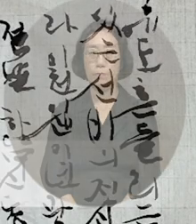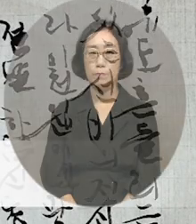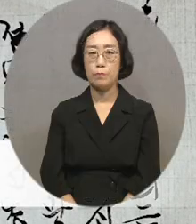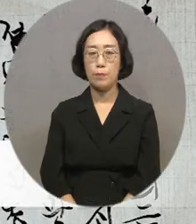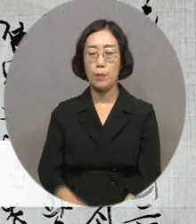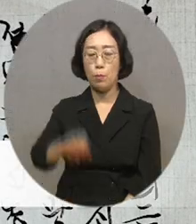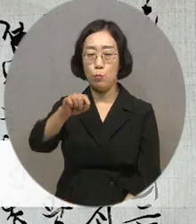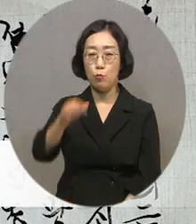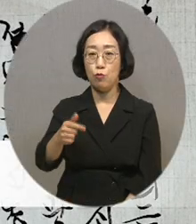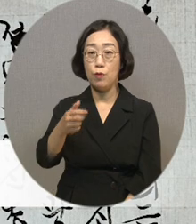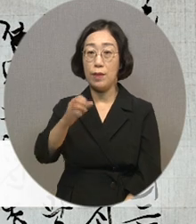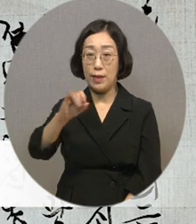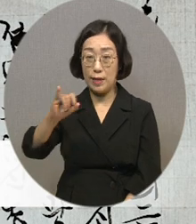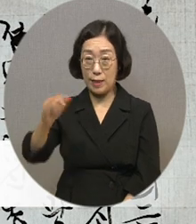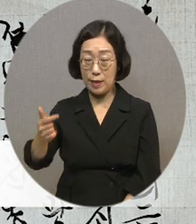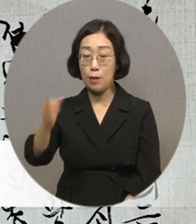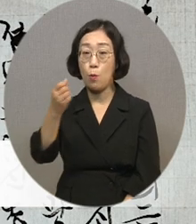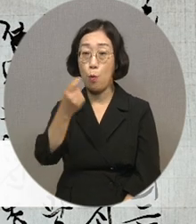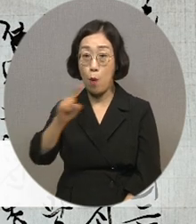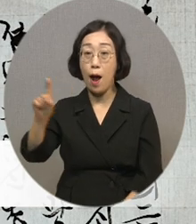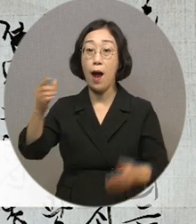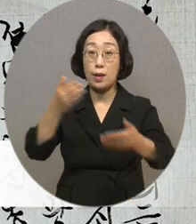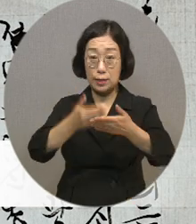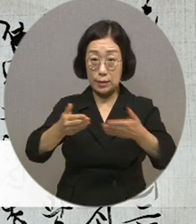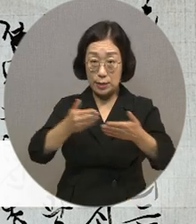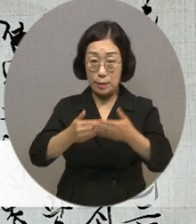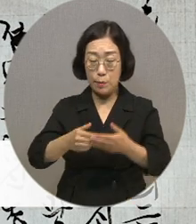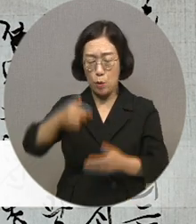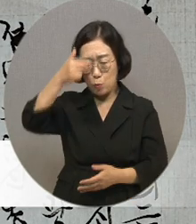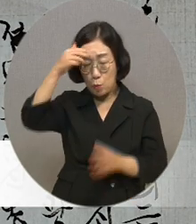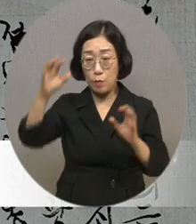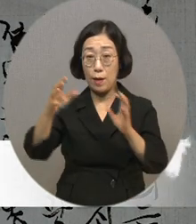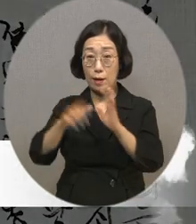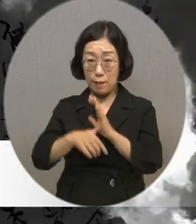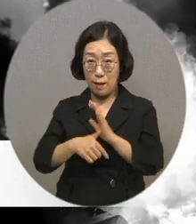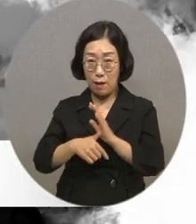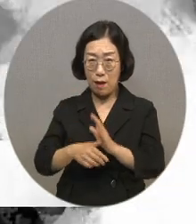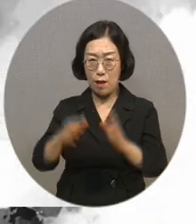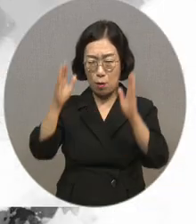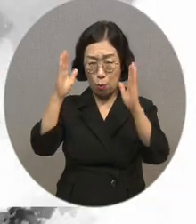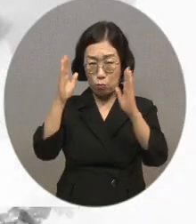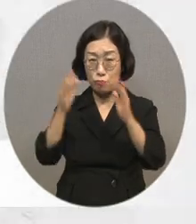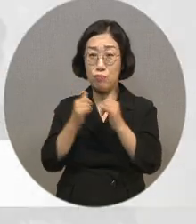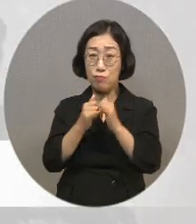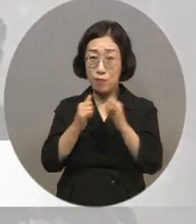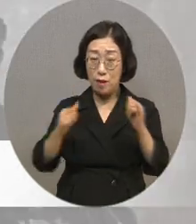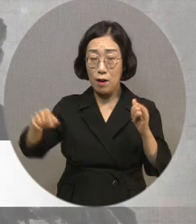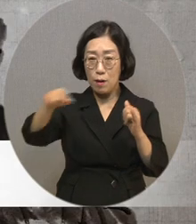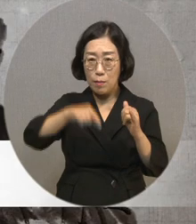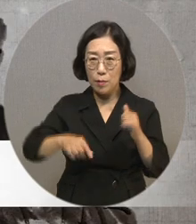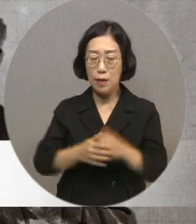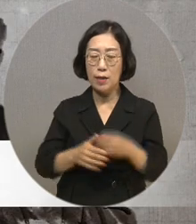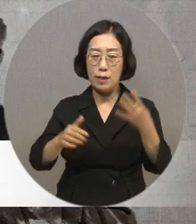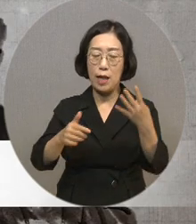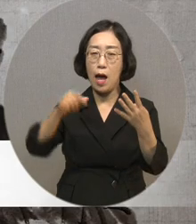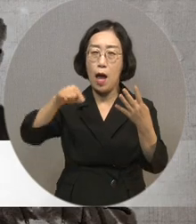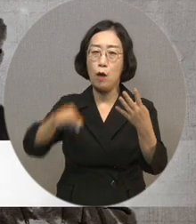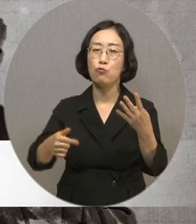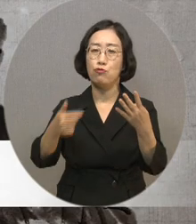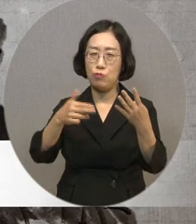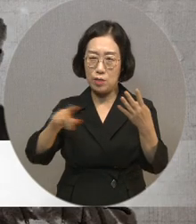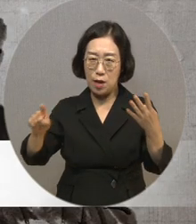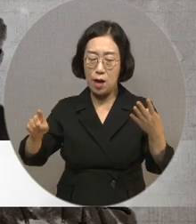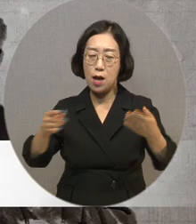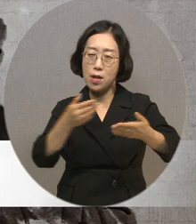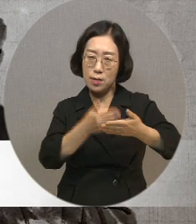문인화는 조선시대 선비들이 정신수양을 하기 위한 한 방편으로 주로 사군자를 그리며 한